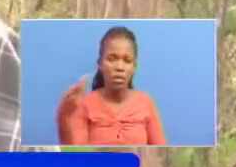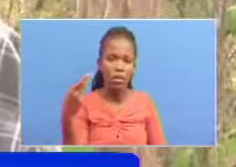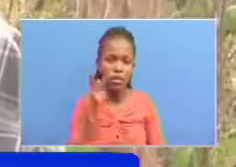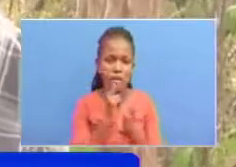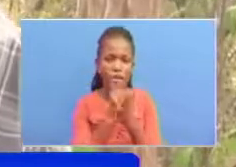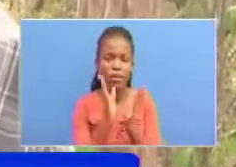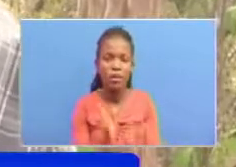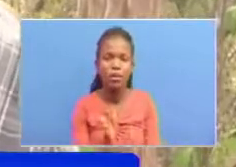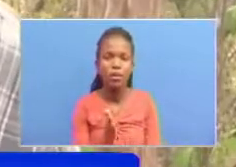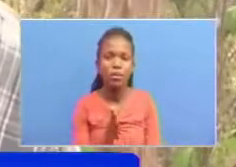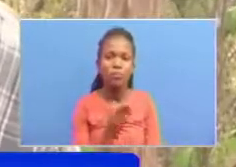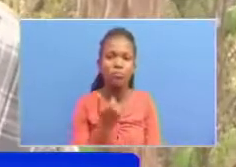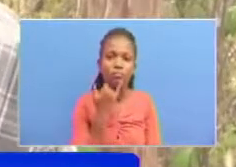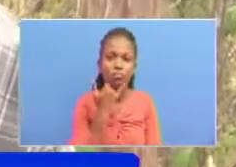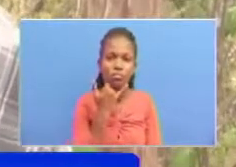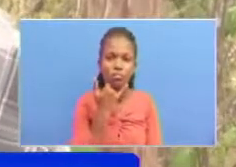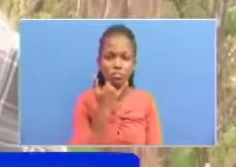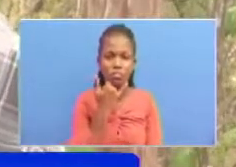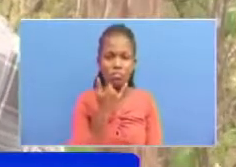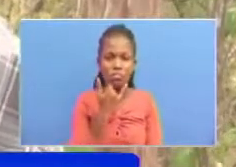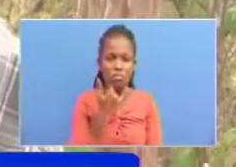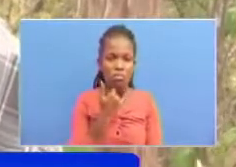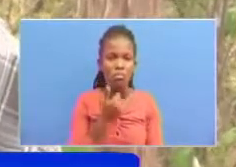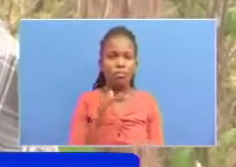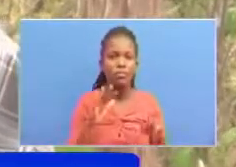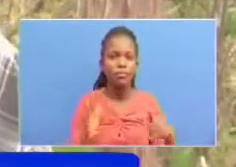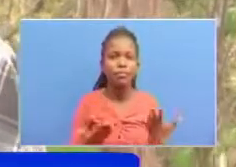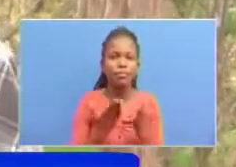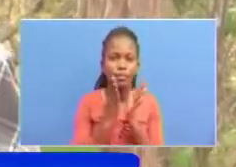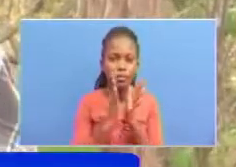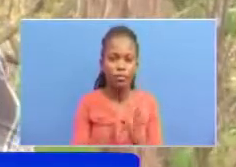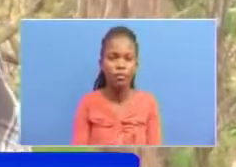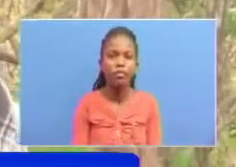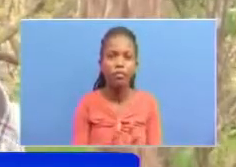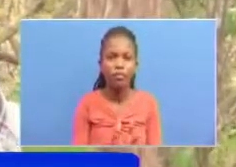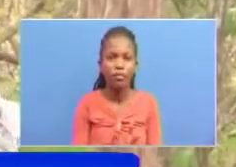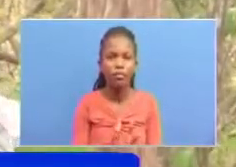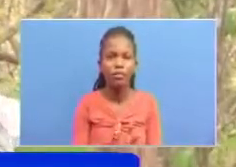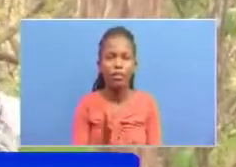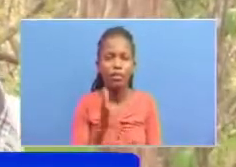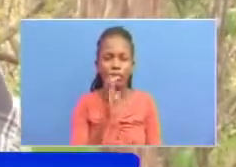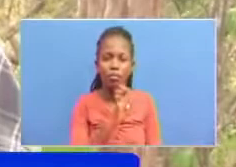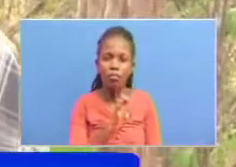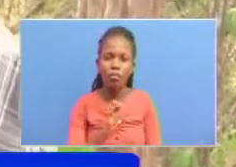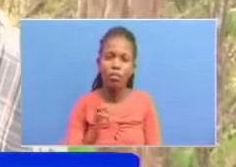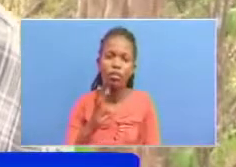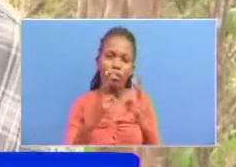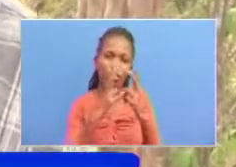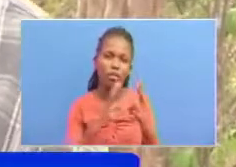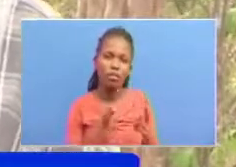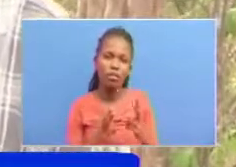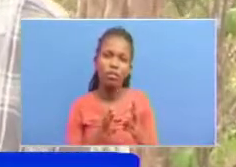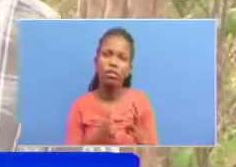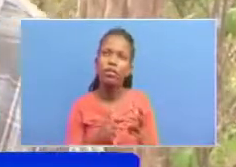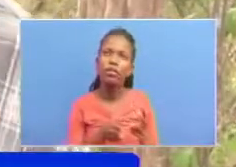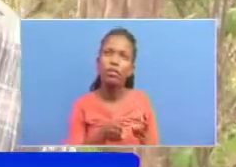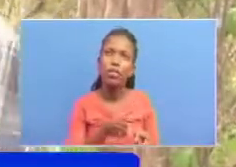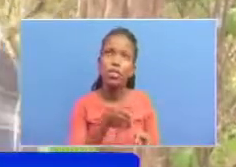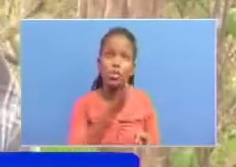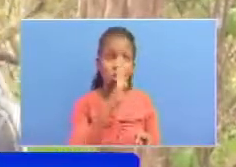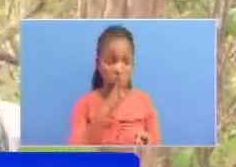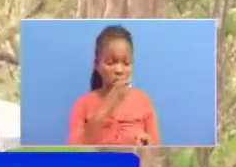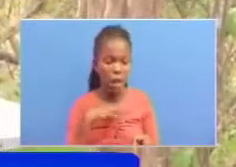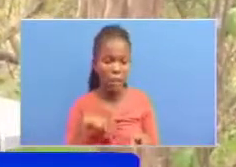Nondu. Ndiyo na undu mundu tona kumandana na nzuki ngaiya keza kumuwi atia kamuete nzuki